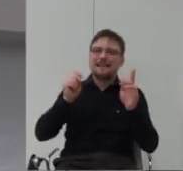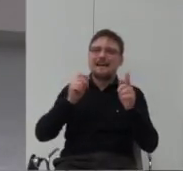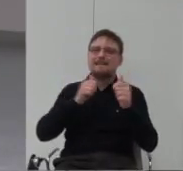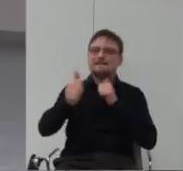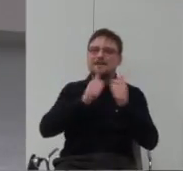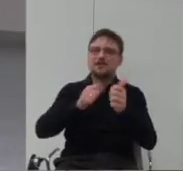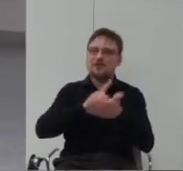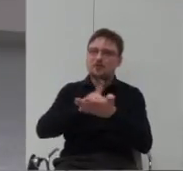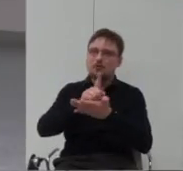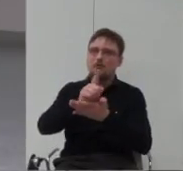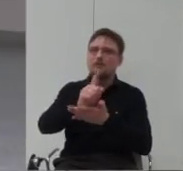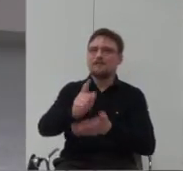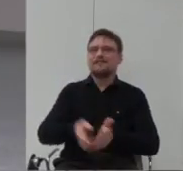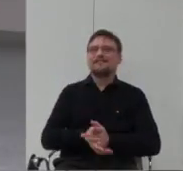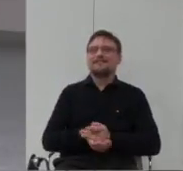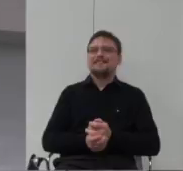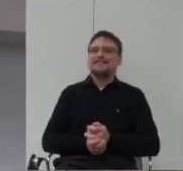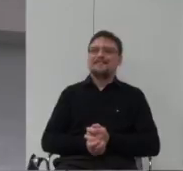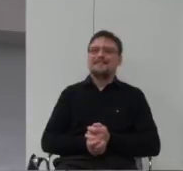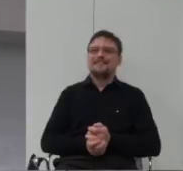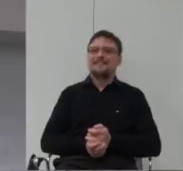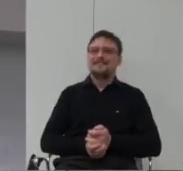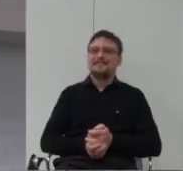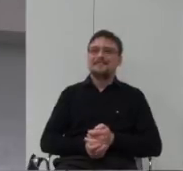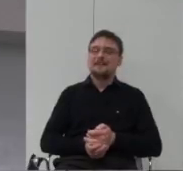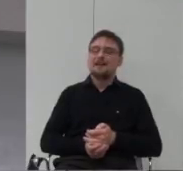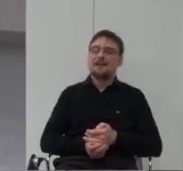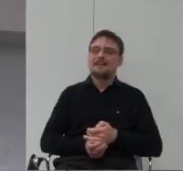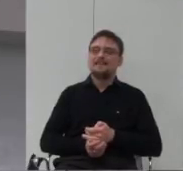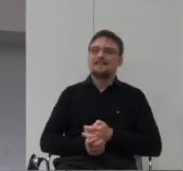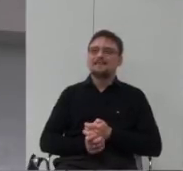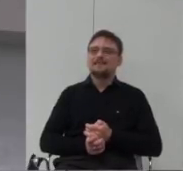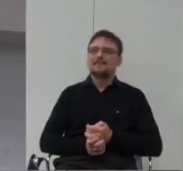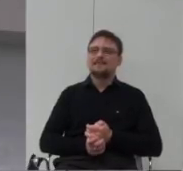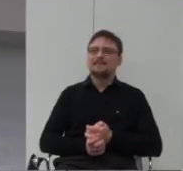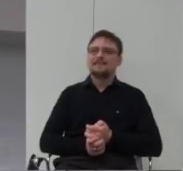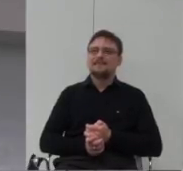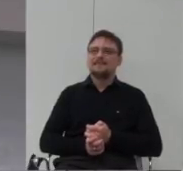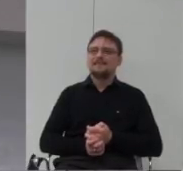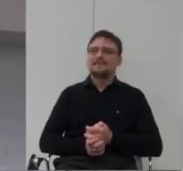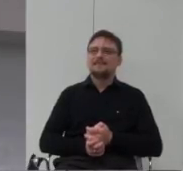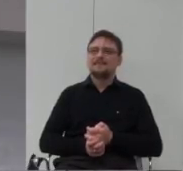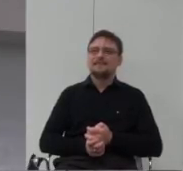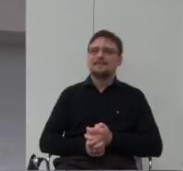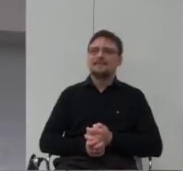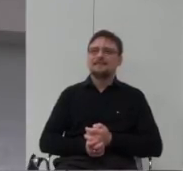zresztą mówione na ten temat, wycofanie się z wyścigu szczurów, odrzucenie tych różnych,